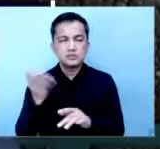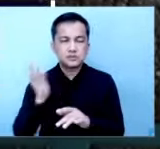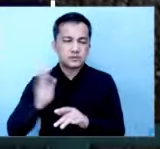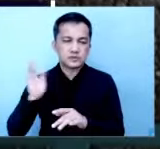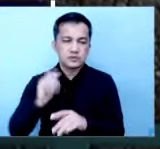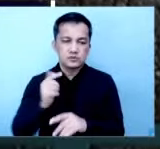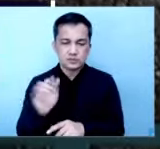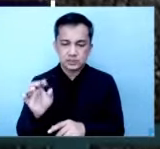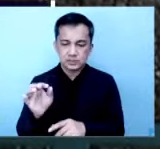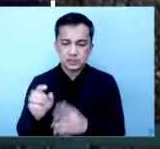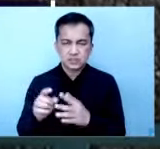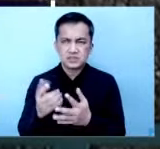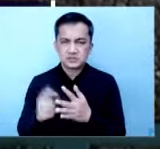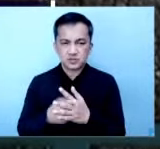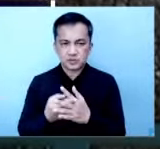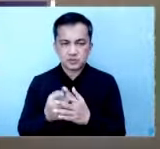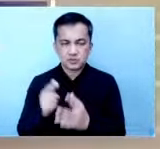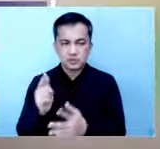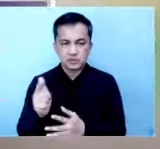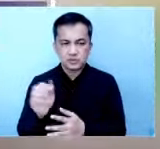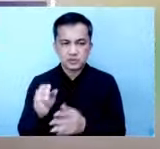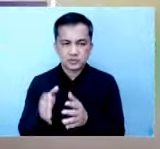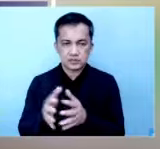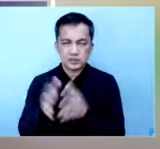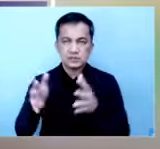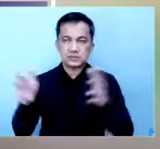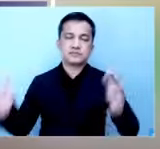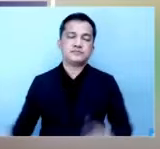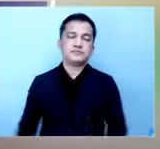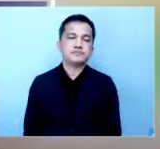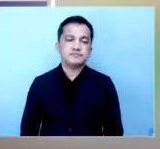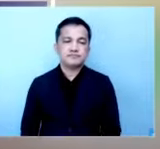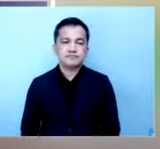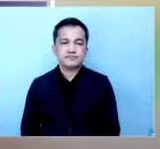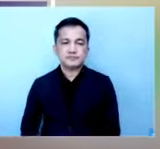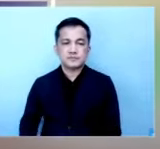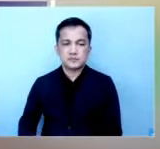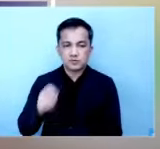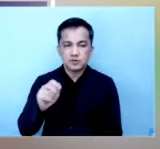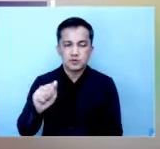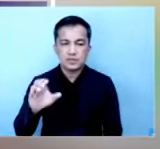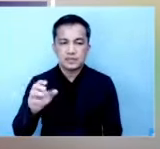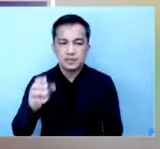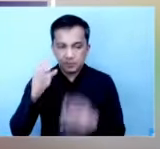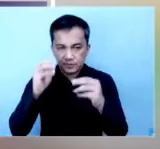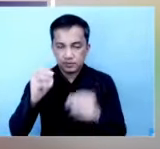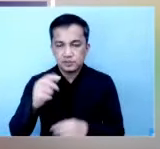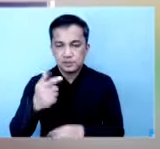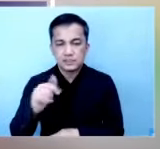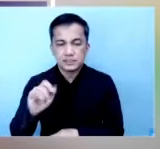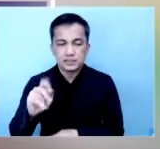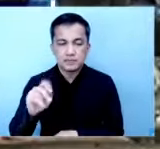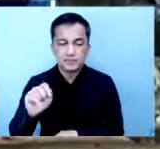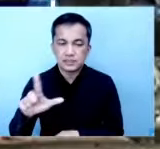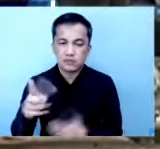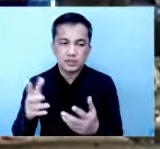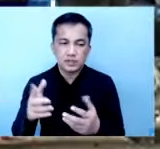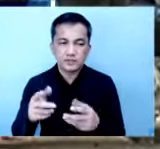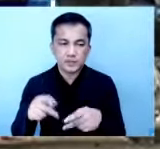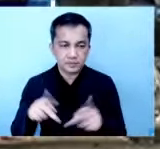simula noong 2019, lumaki na po siya na. Una nang sinabi ni Porac Mayor Jing Capil na walang mayor's permit ang Pogo Hub